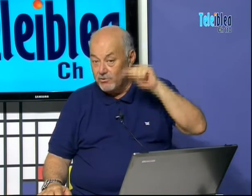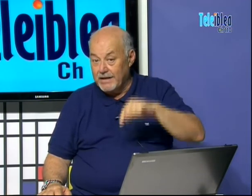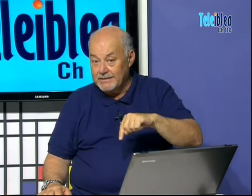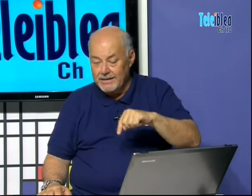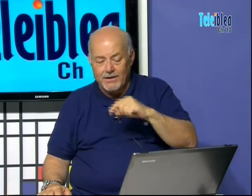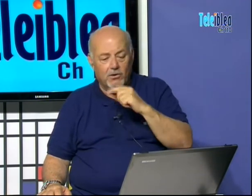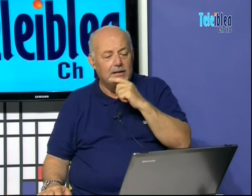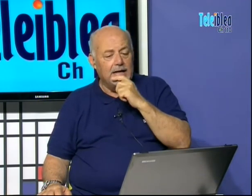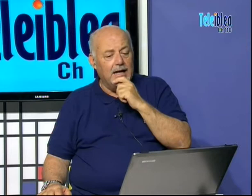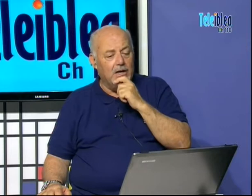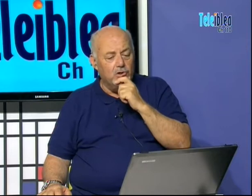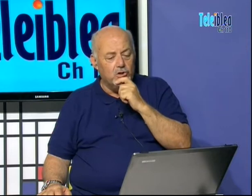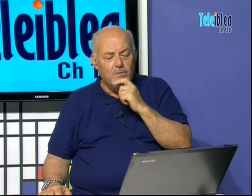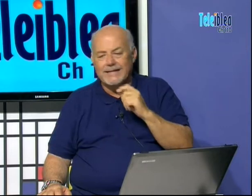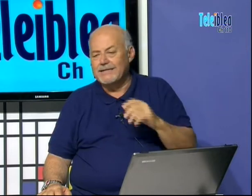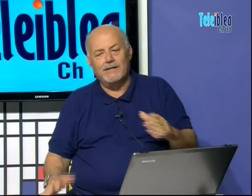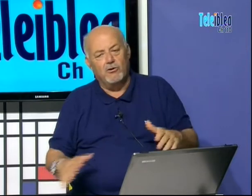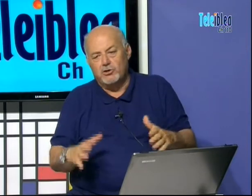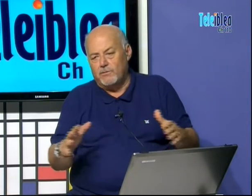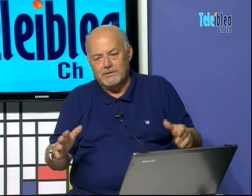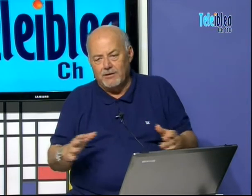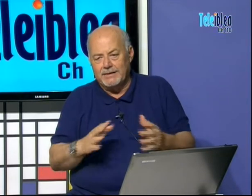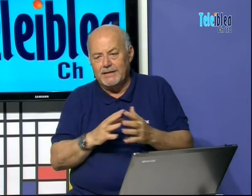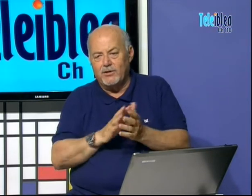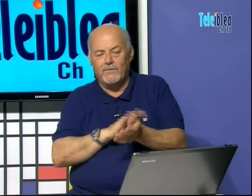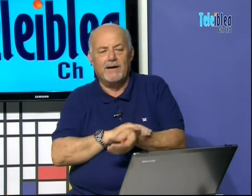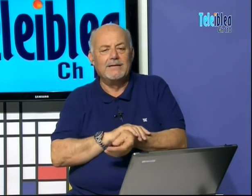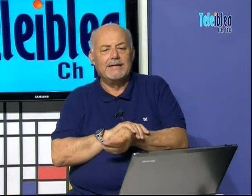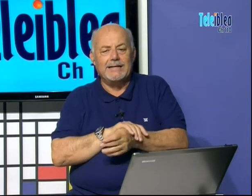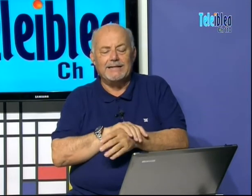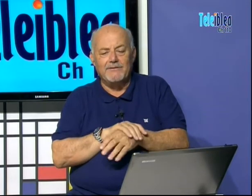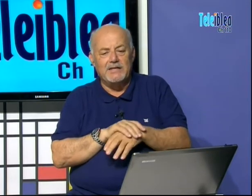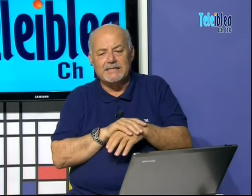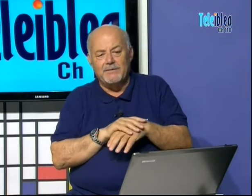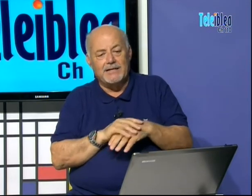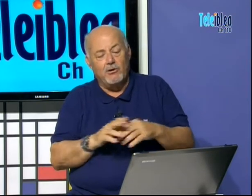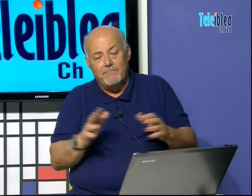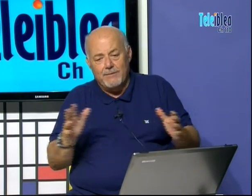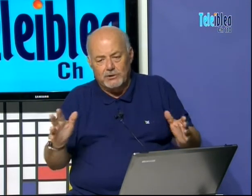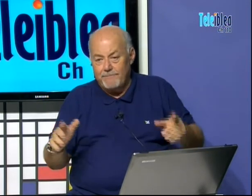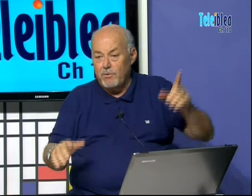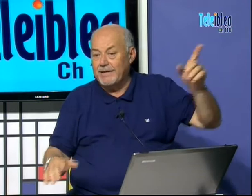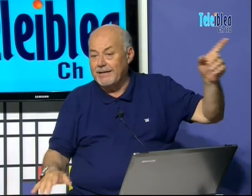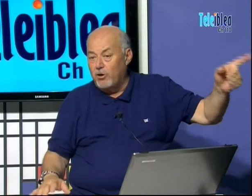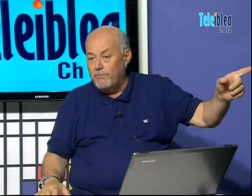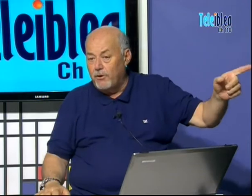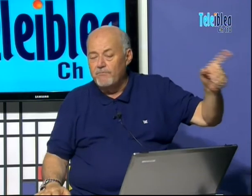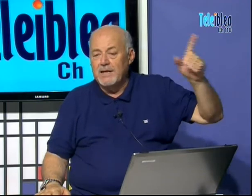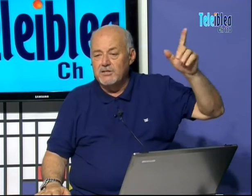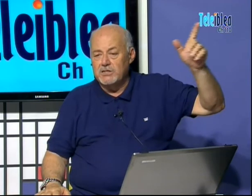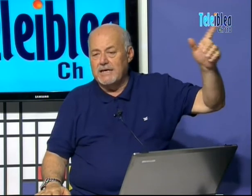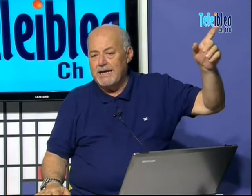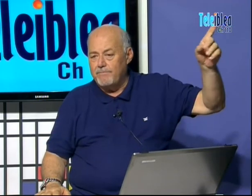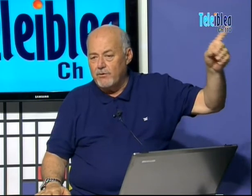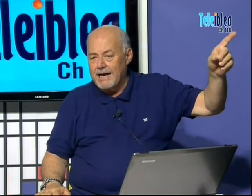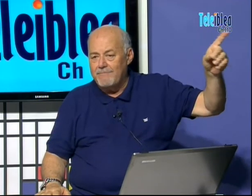ha detto che era sindaco anche con Giorgio Massari. Oggi non possiamo mandare in onda l'intervista perché non abbiamo tempo, perché dopo